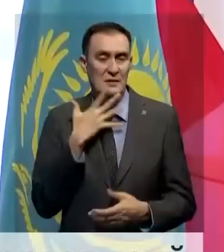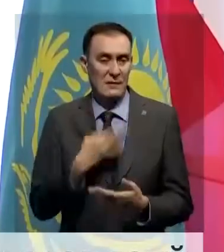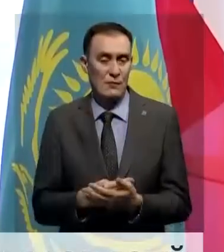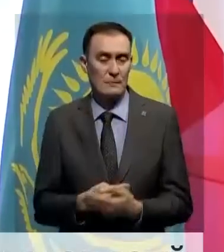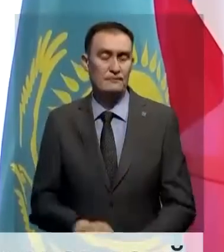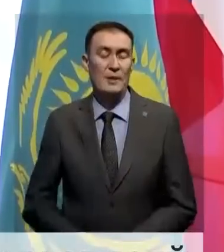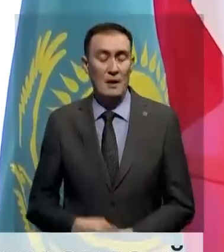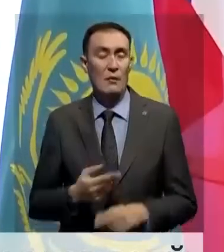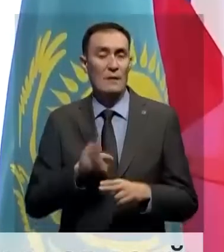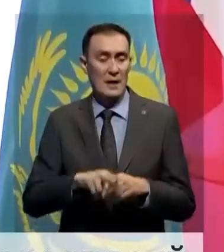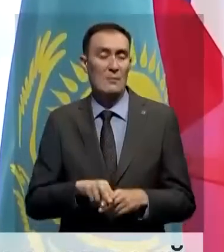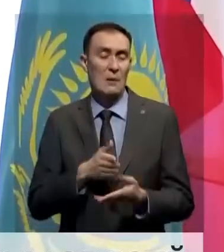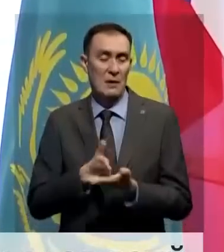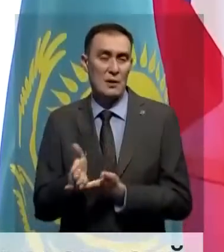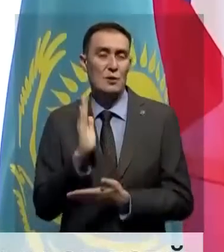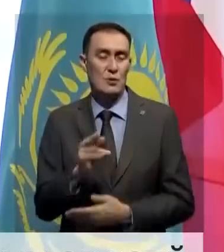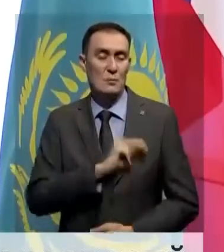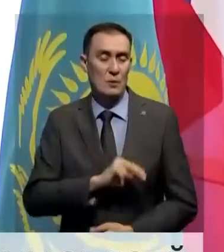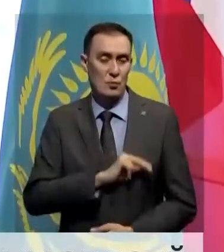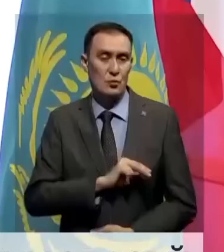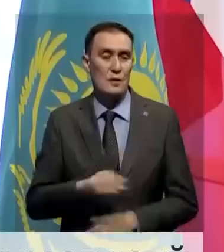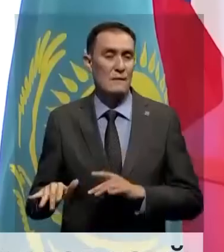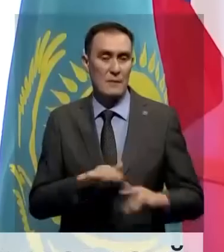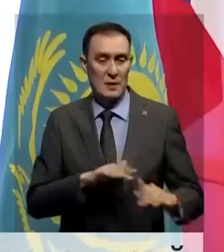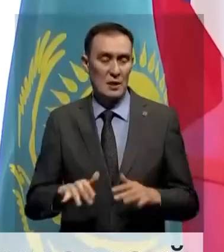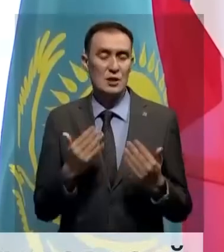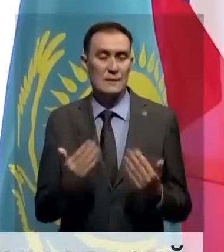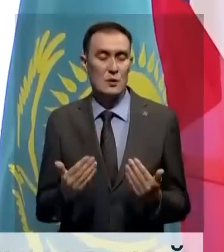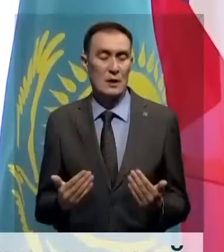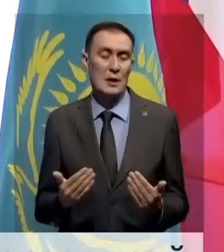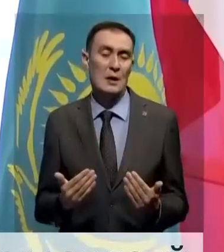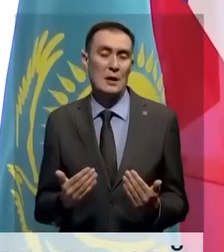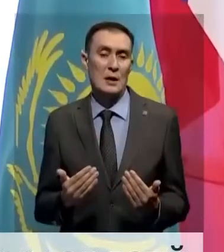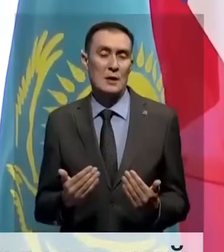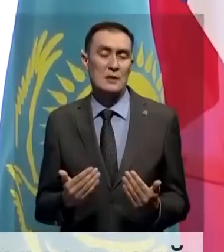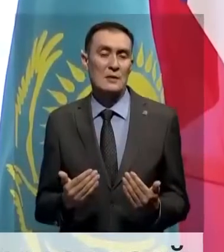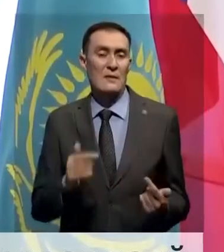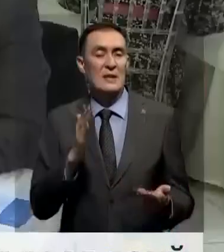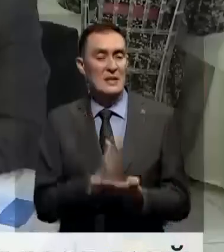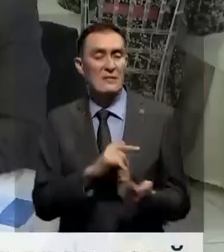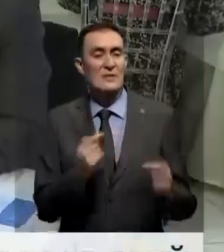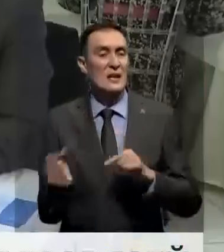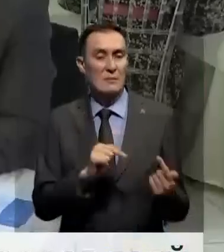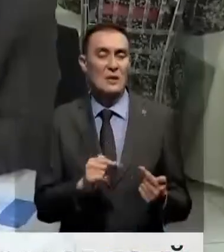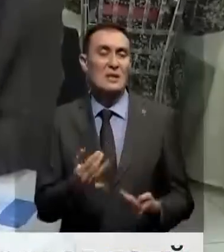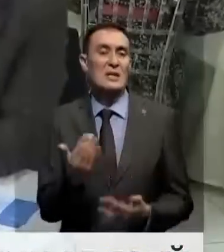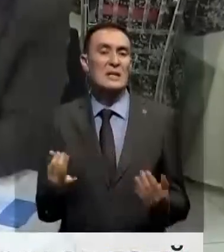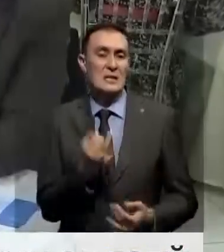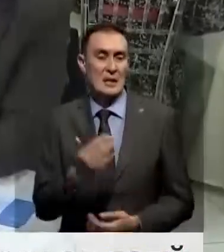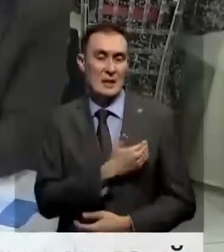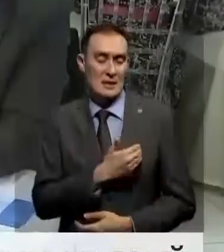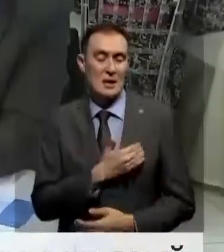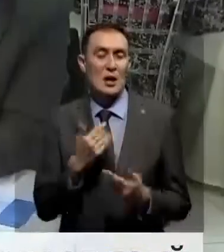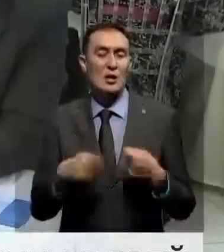переработана. Вот в этом направлении будет идти работа, и сегодня есть взаимный интерес. Начало уже есть. Только в этом